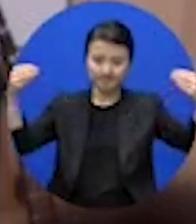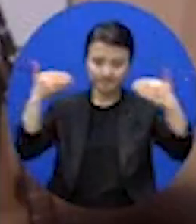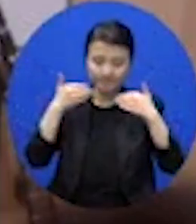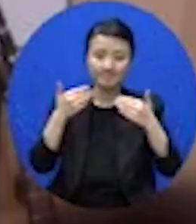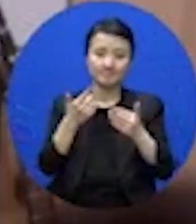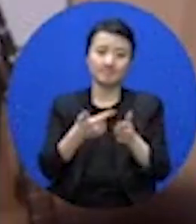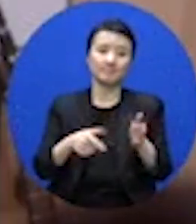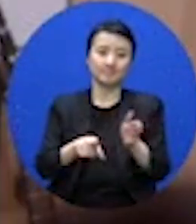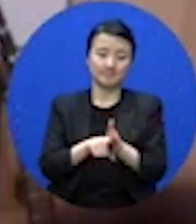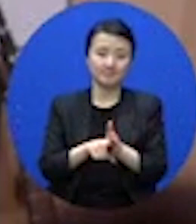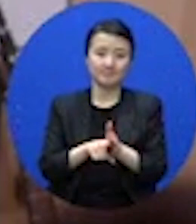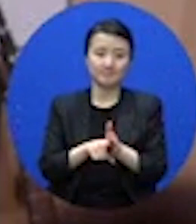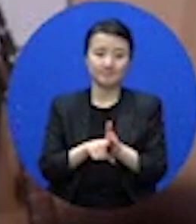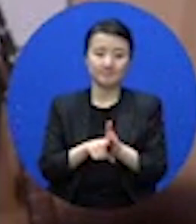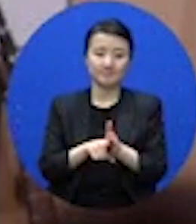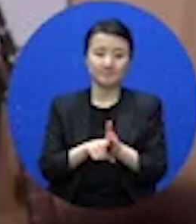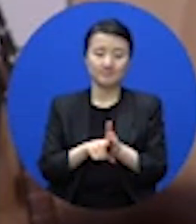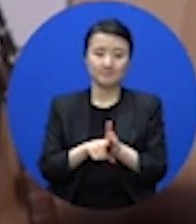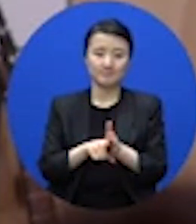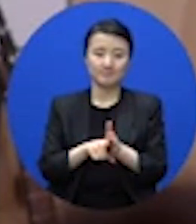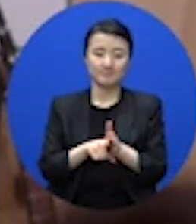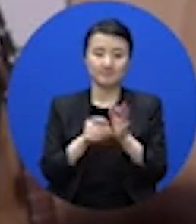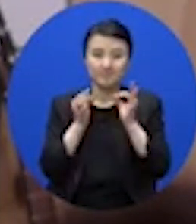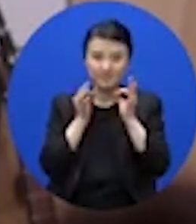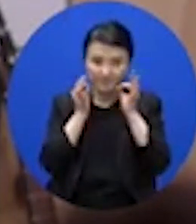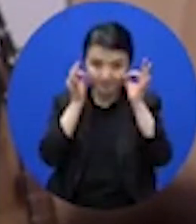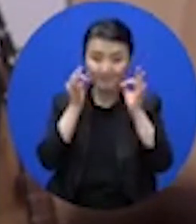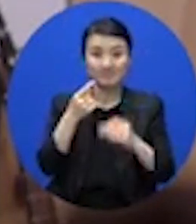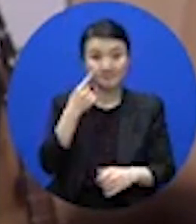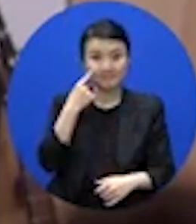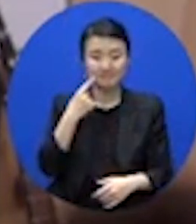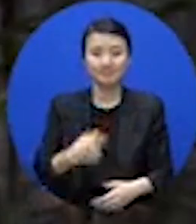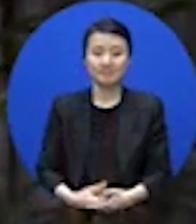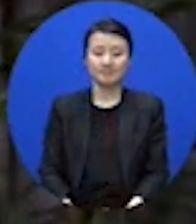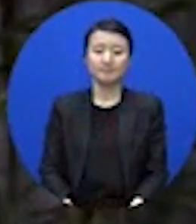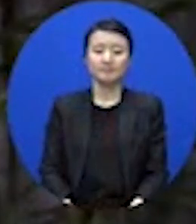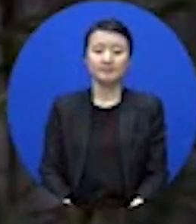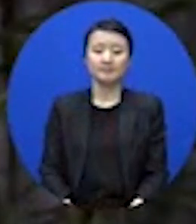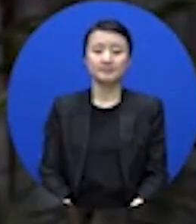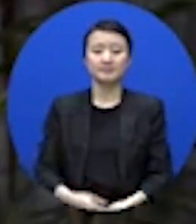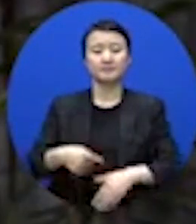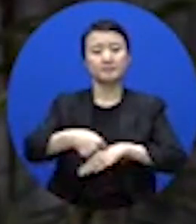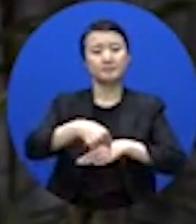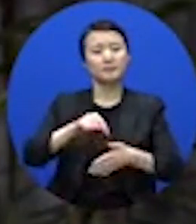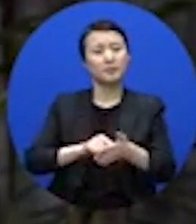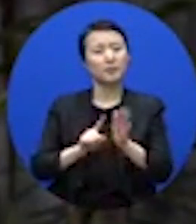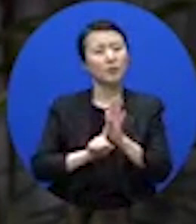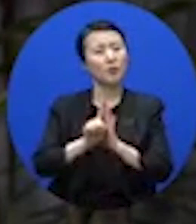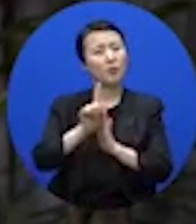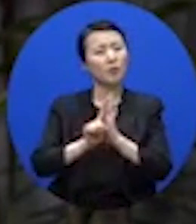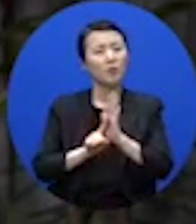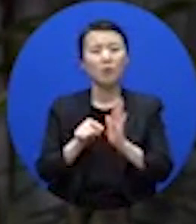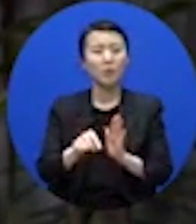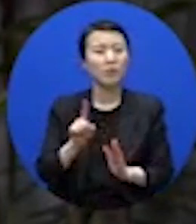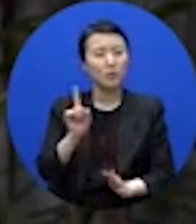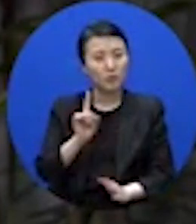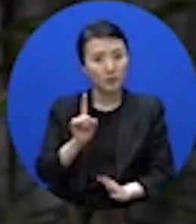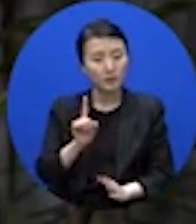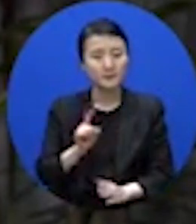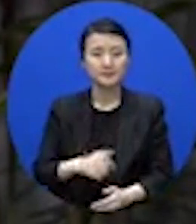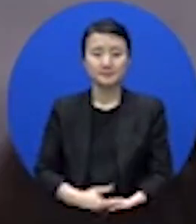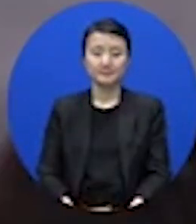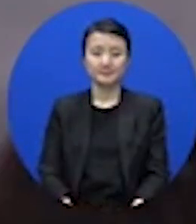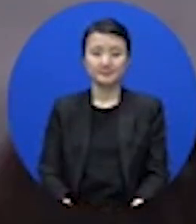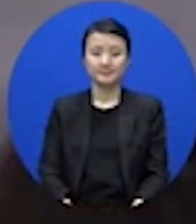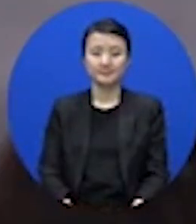내 마음에 집중해 주시기를 바랍니다. 자, 마음의 온도, 온도에 대해서 얘기를